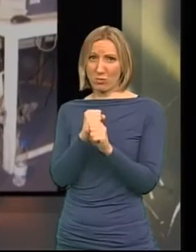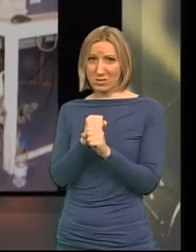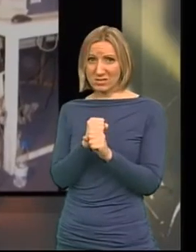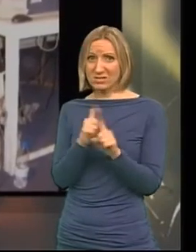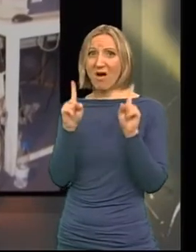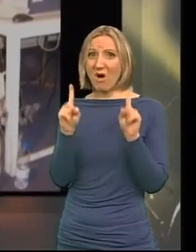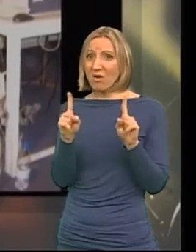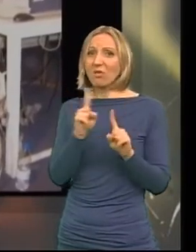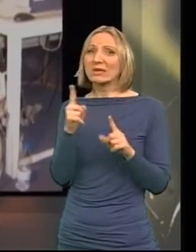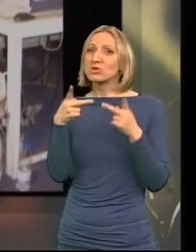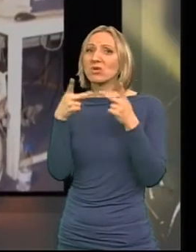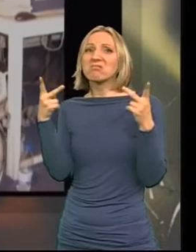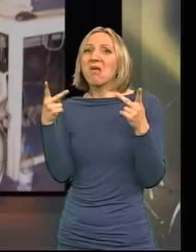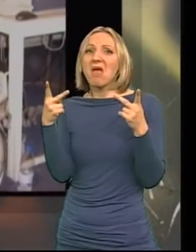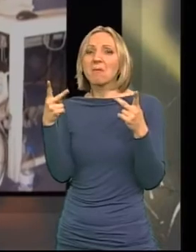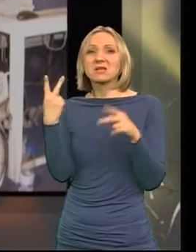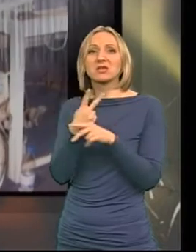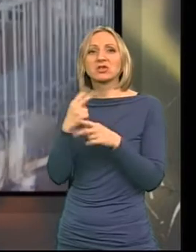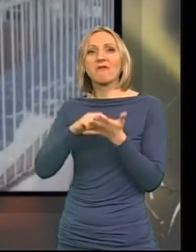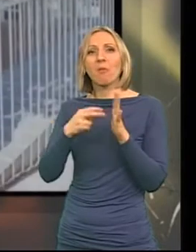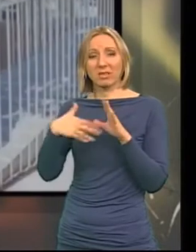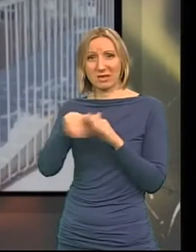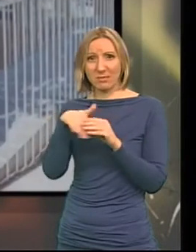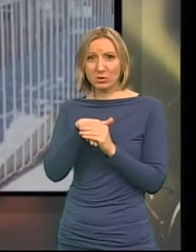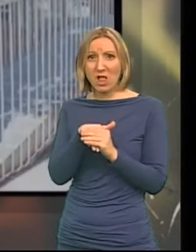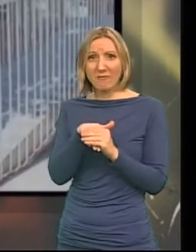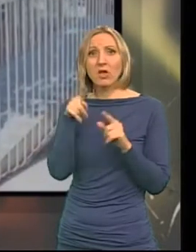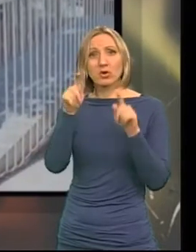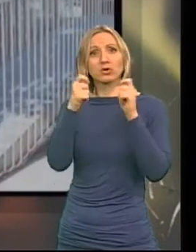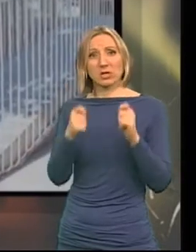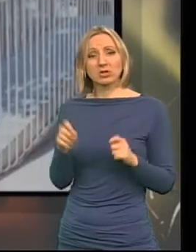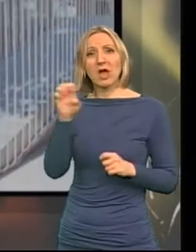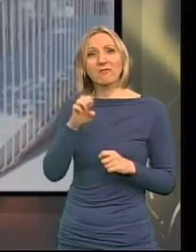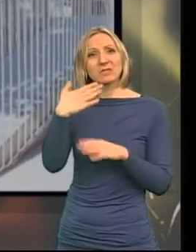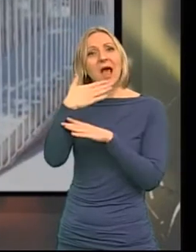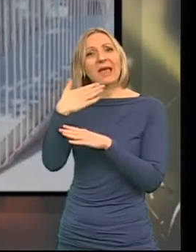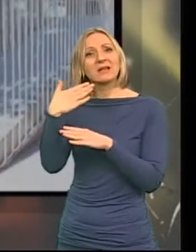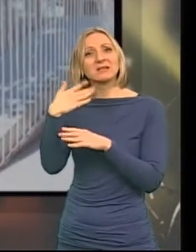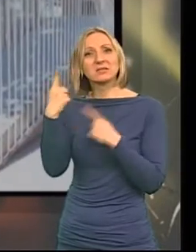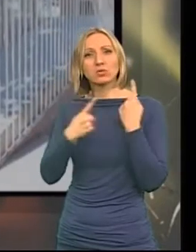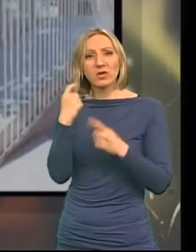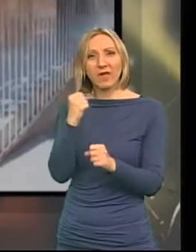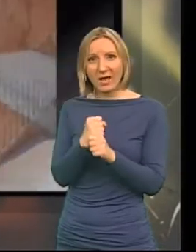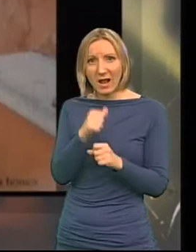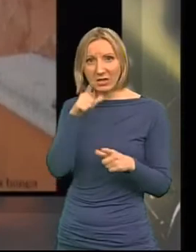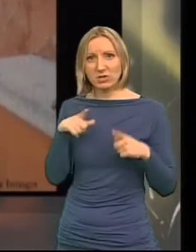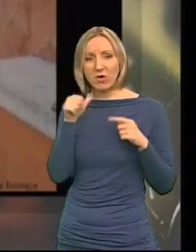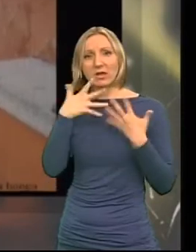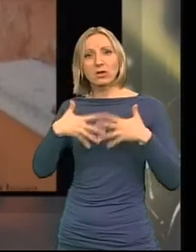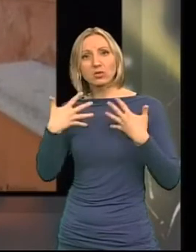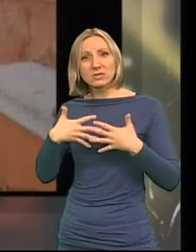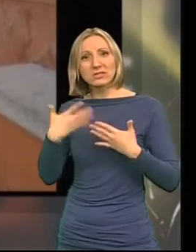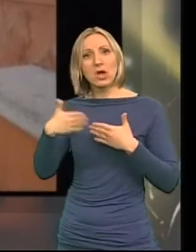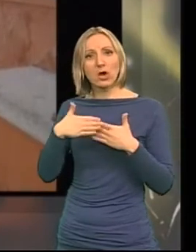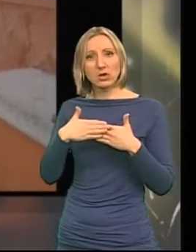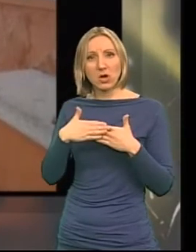nego nisu ni tema za nacionalne politike zapošljavanja. To su zaključci Evropske agencije za uslove rada, života i industrijske odnose